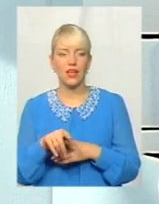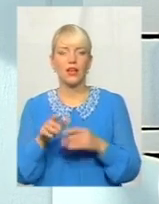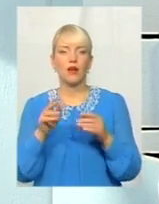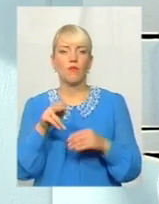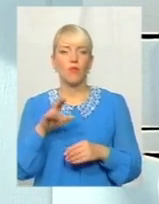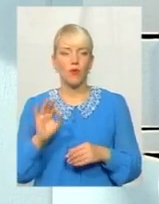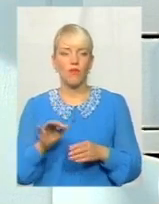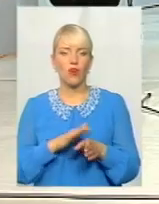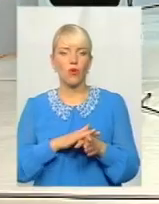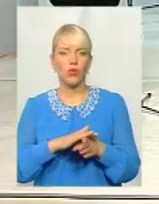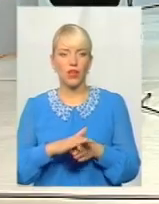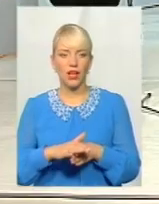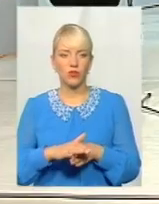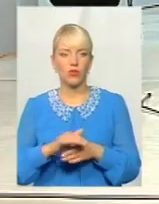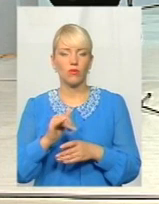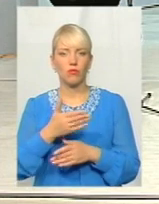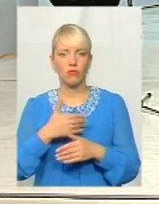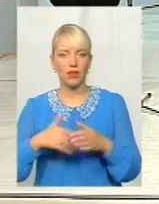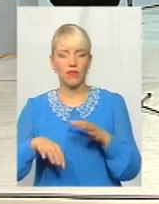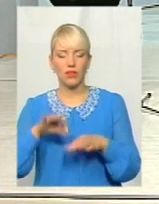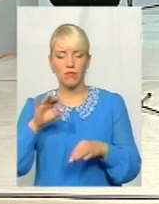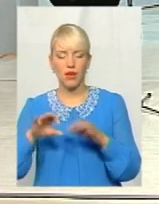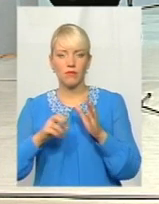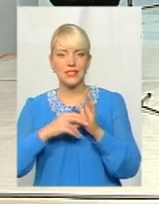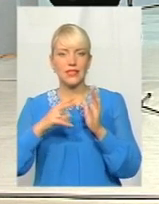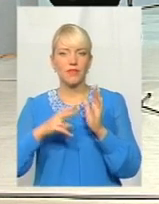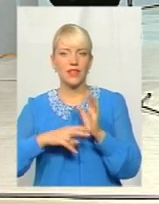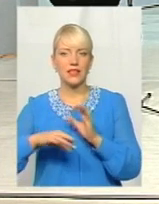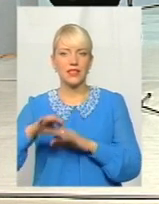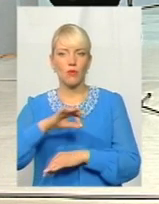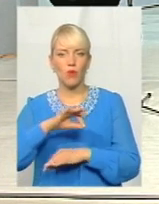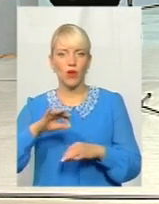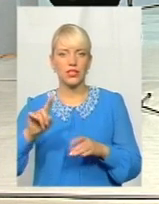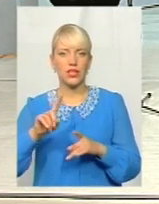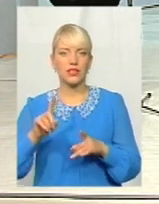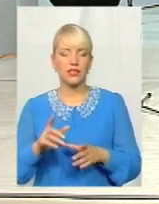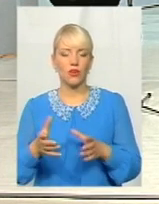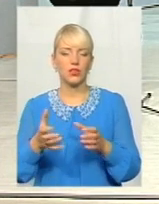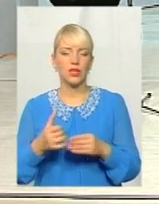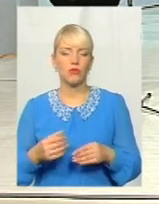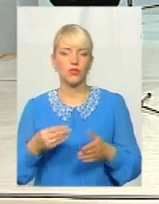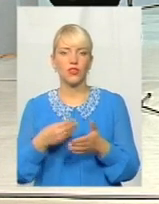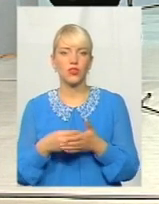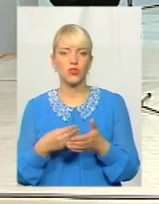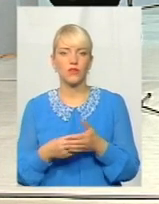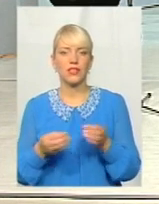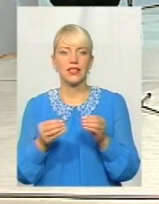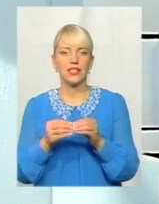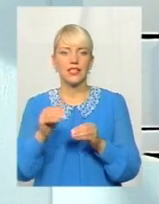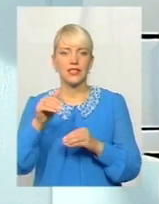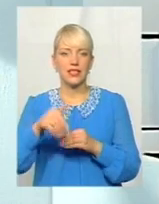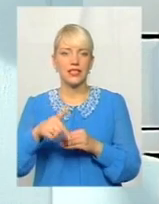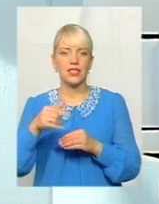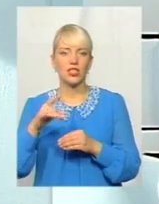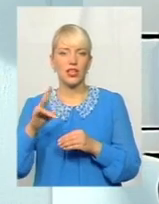По виконанню ми відберемо вже 17 проєктів, які отримують фінансування в сумі 10 тисяч гривень. І